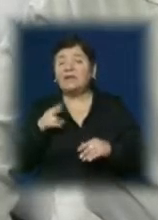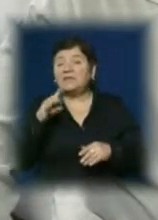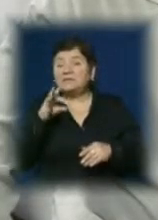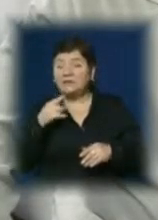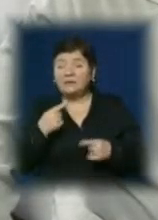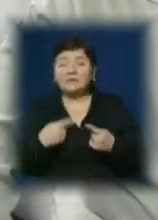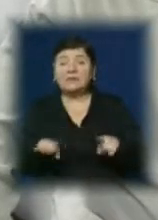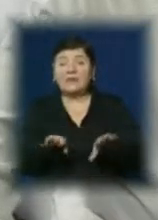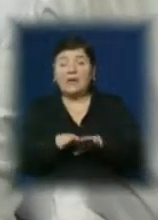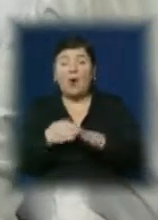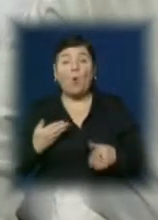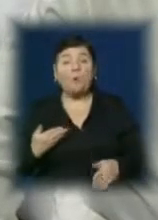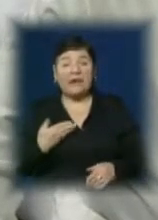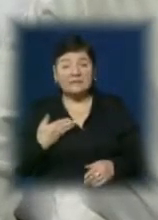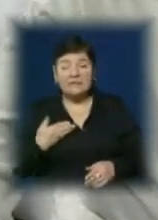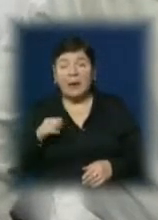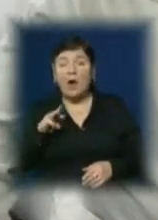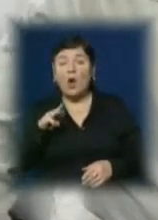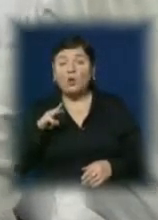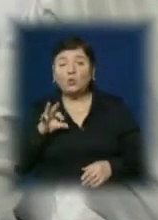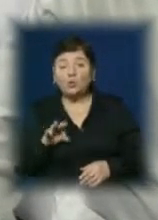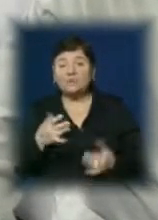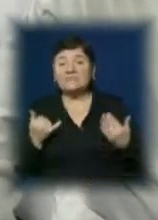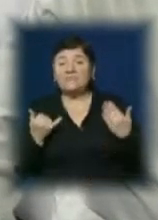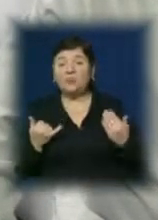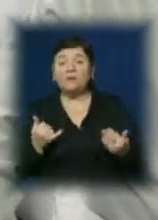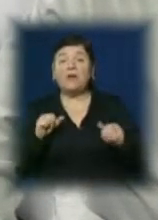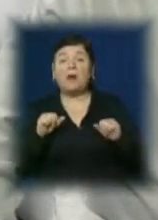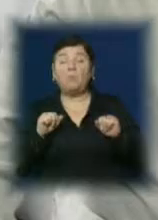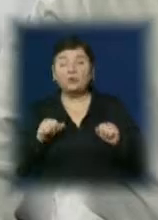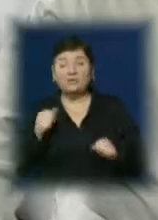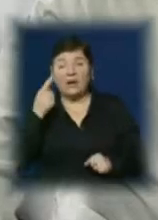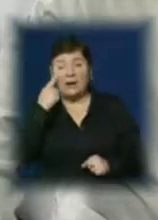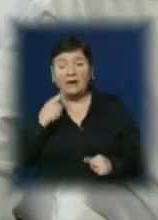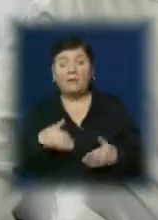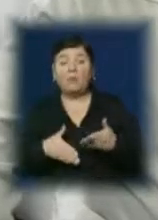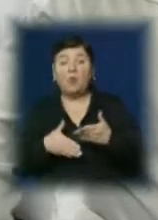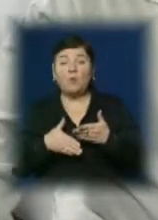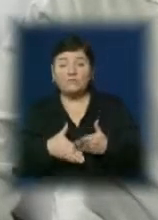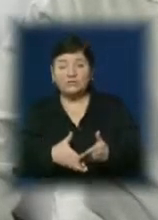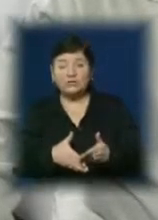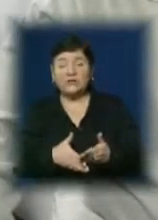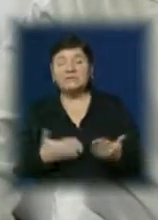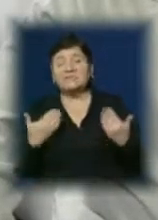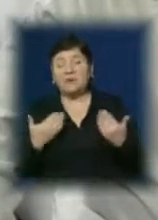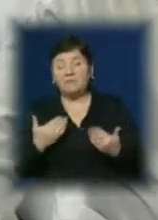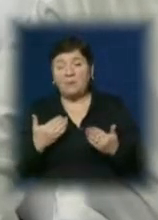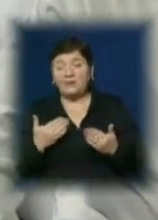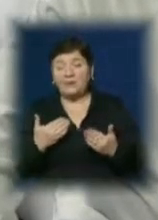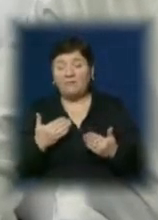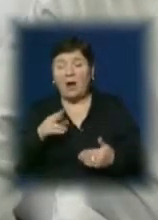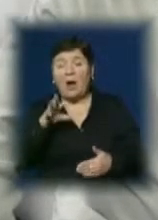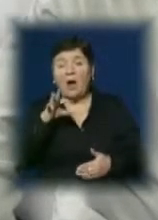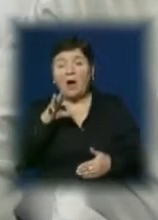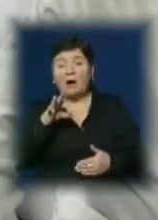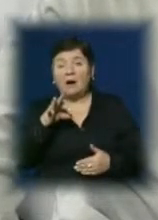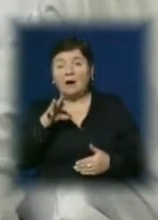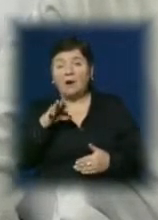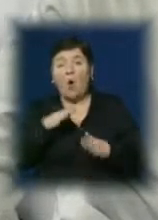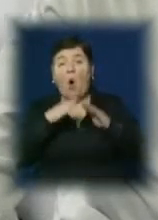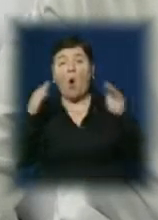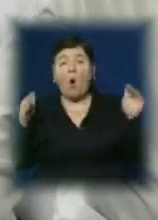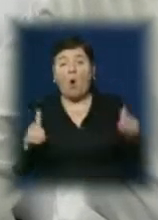зору. Окрім консультації, лікар виконав 4 лазерні операції пацієнтам, які потребували негайного оперативного